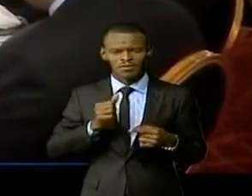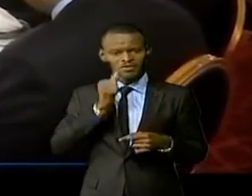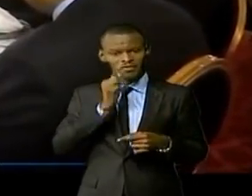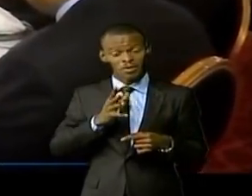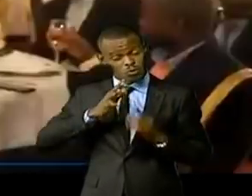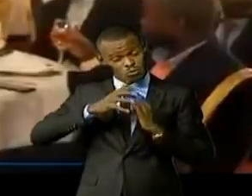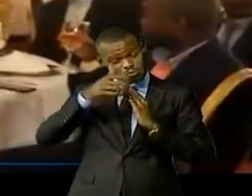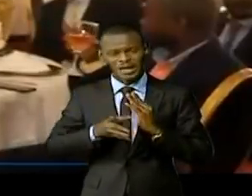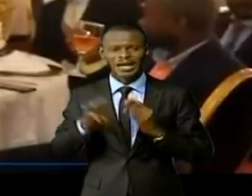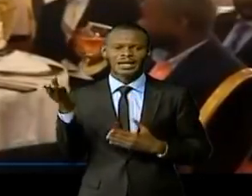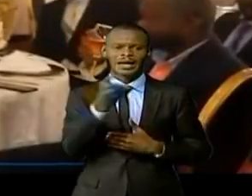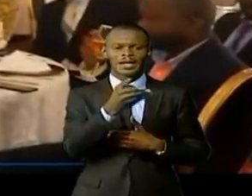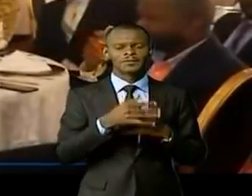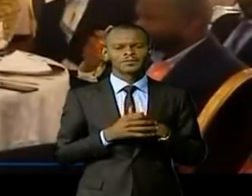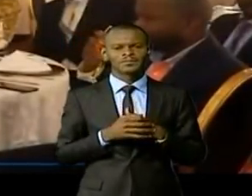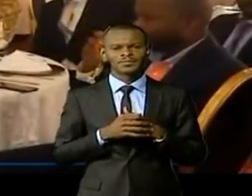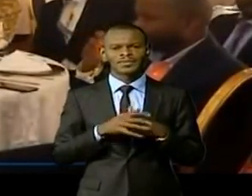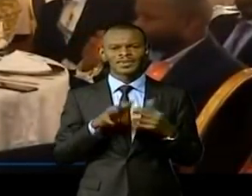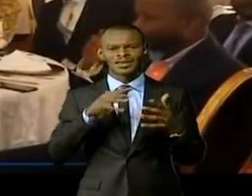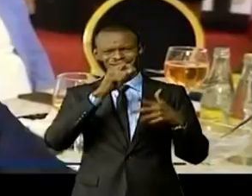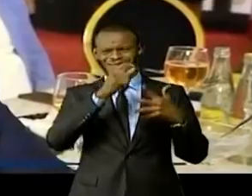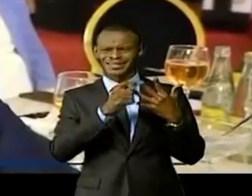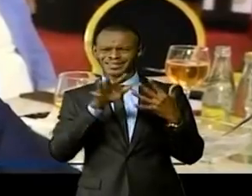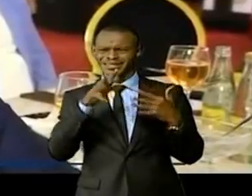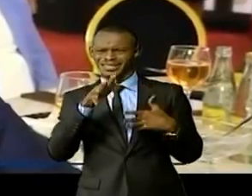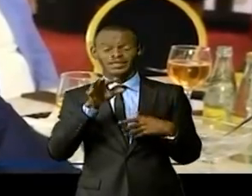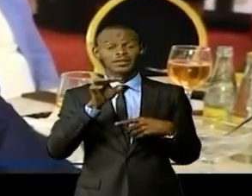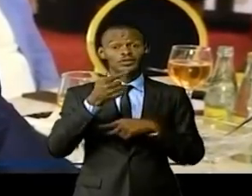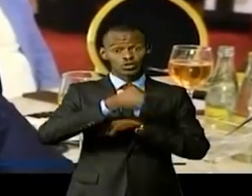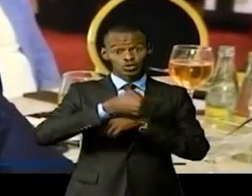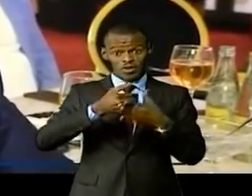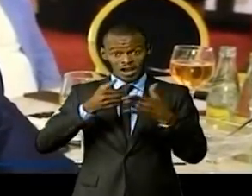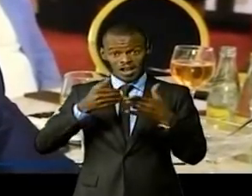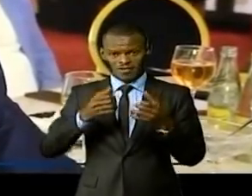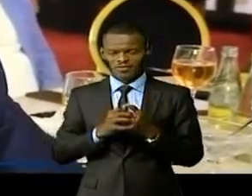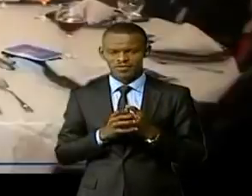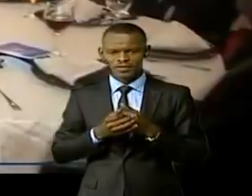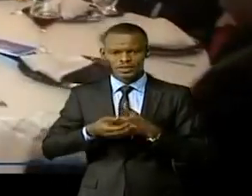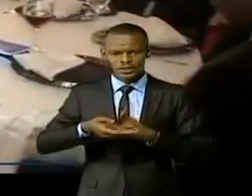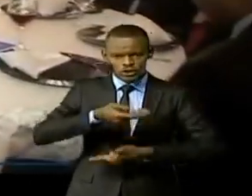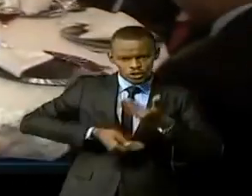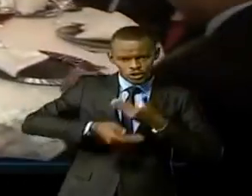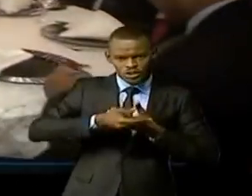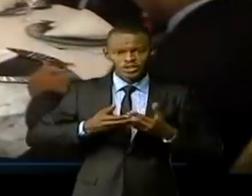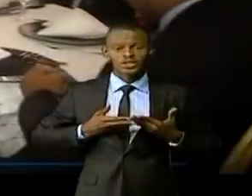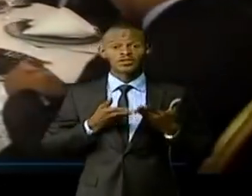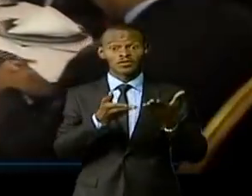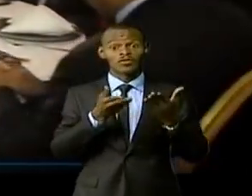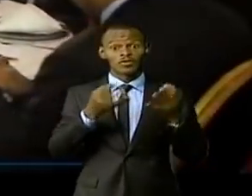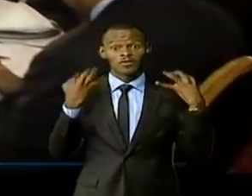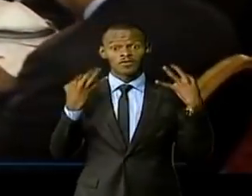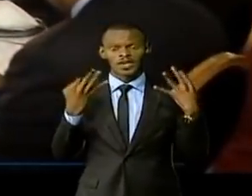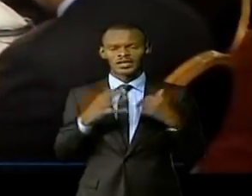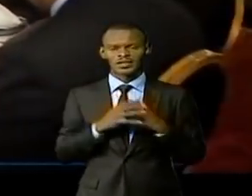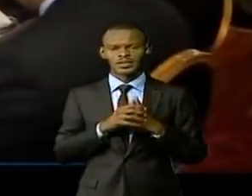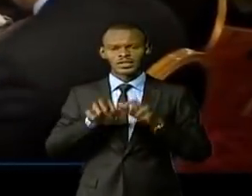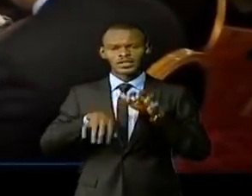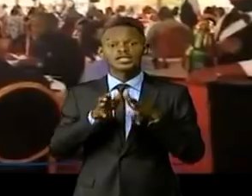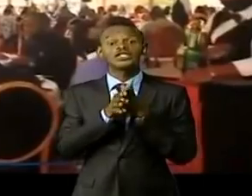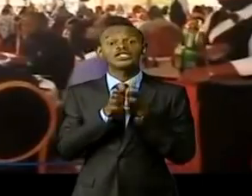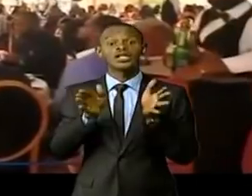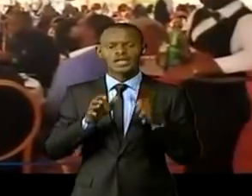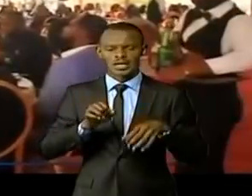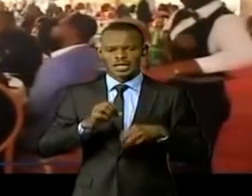à l'occasion de la cérémonie d'échange de vœux avec l'administration des hydrocarbures, le secrétaire général Christian Kanji Kachala a salué